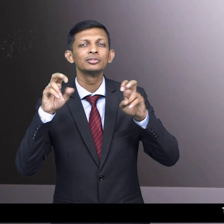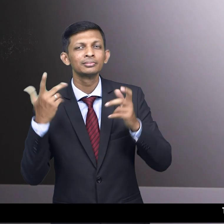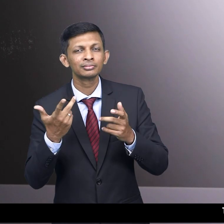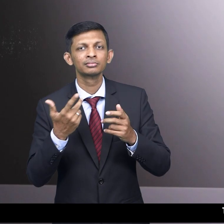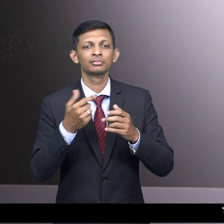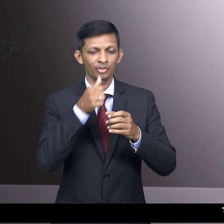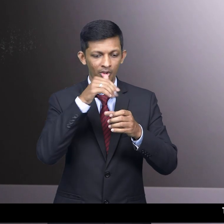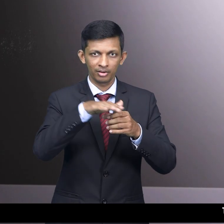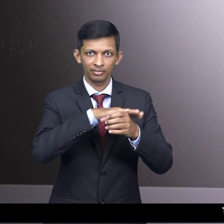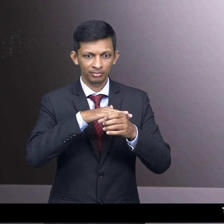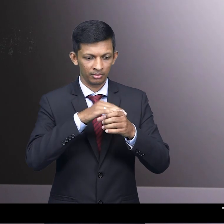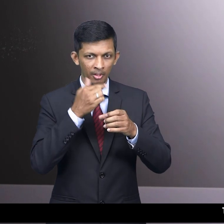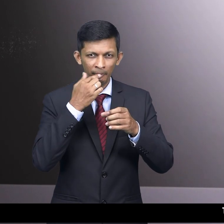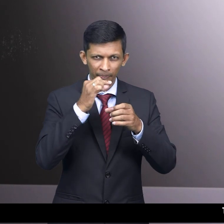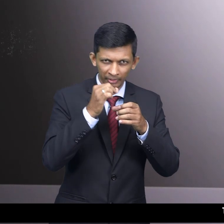पानी की विशेषताएं।